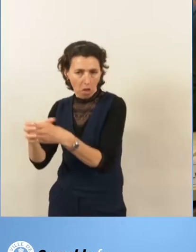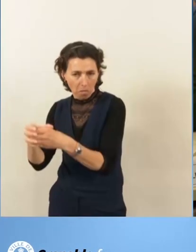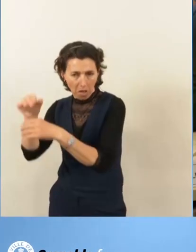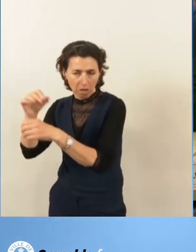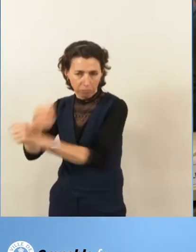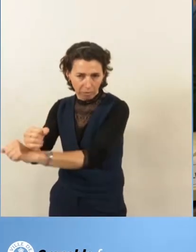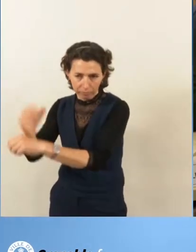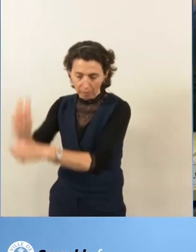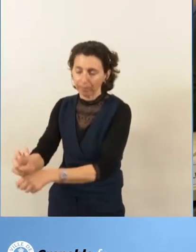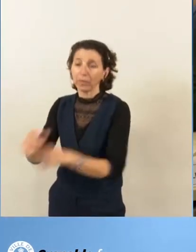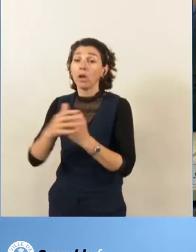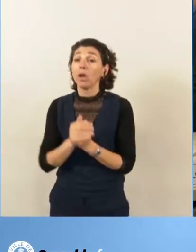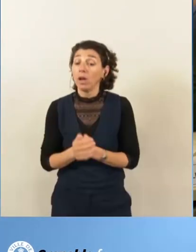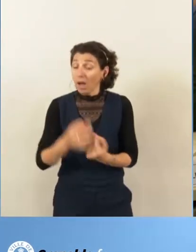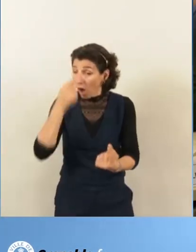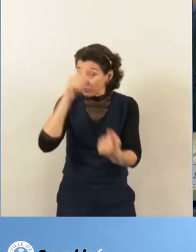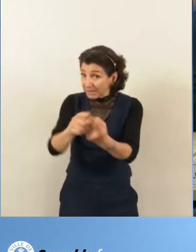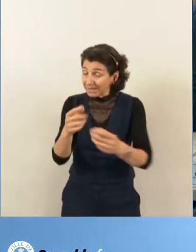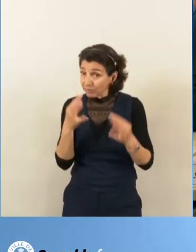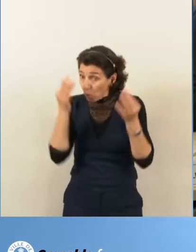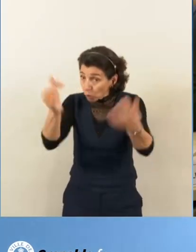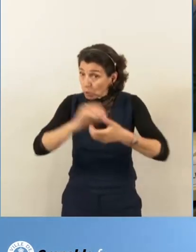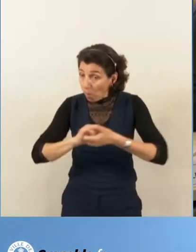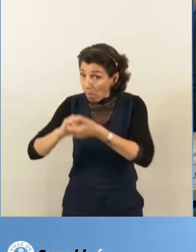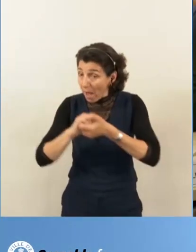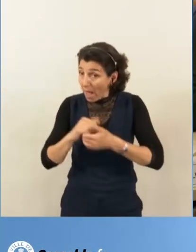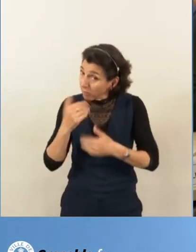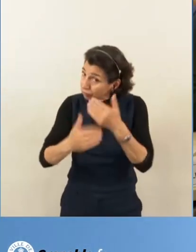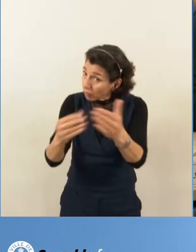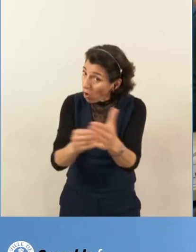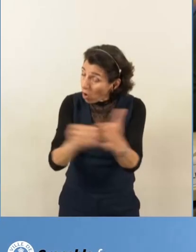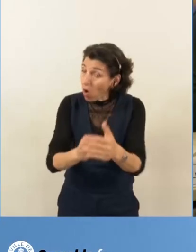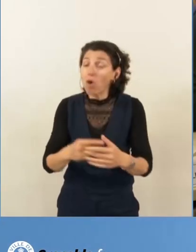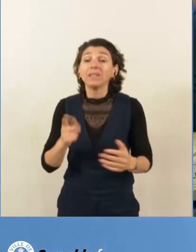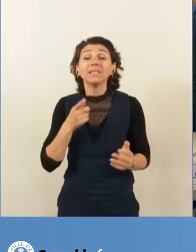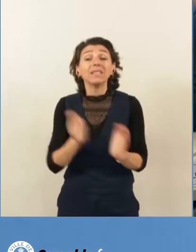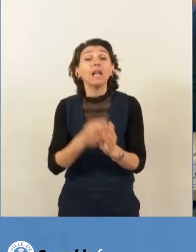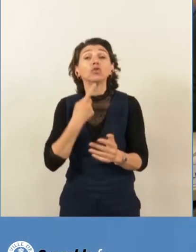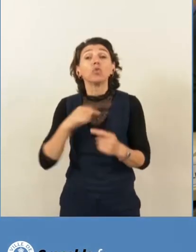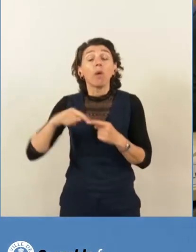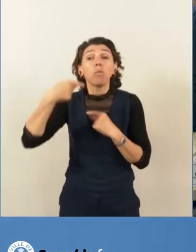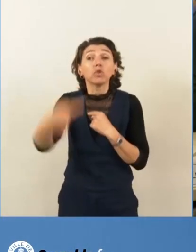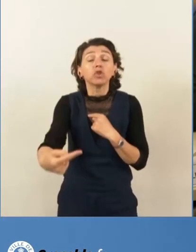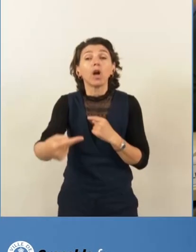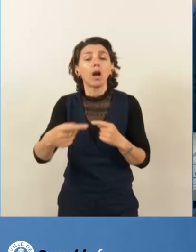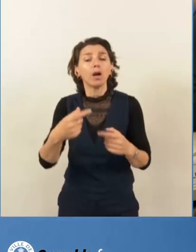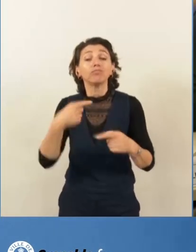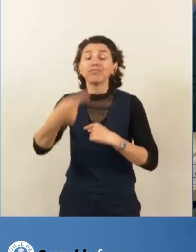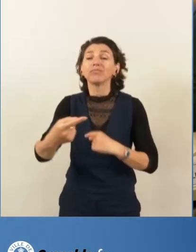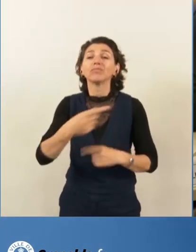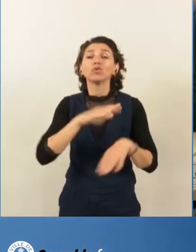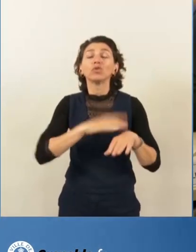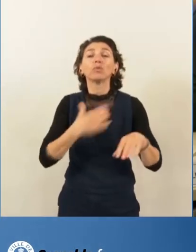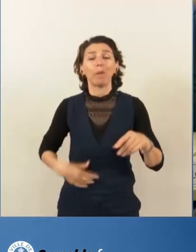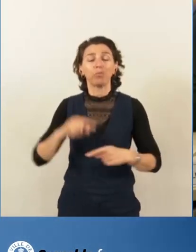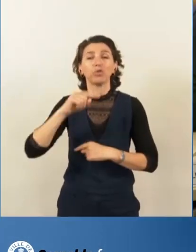notions de paix et en juin prochain au prochain conseil municipal le mois prochain je présenterai une libération cadre sur les axes